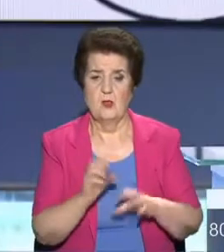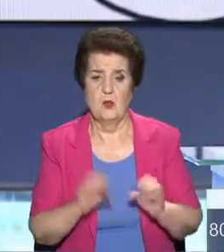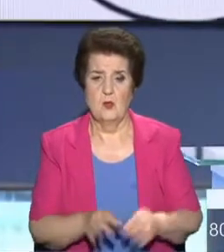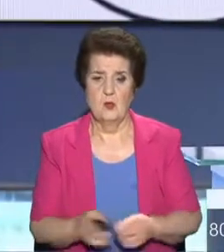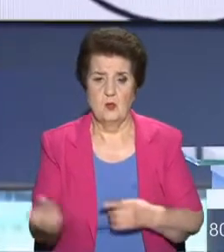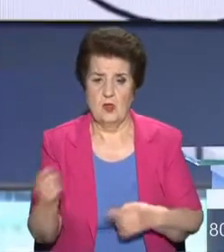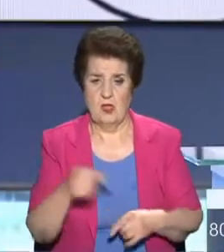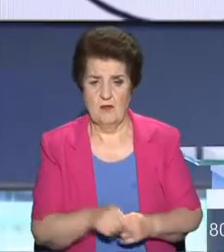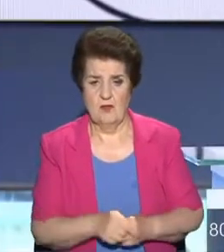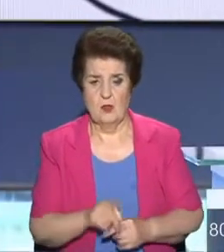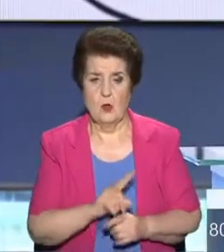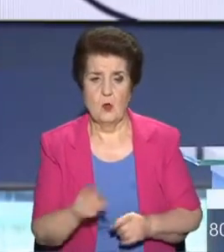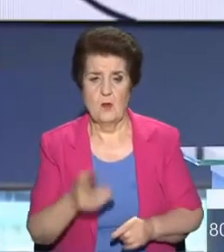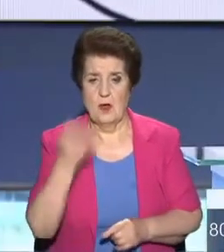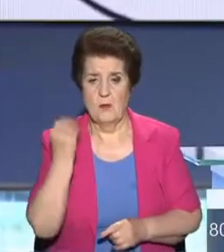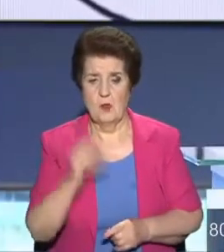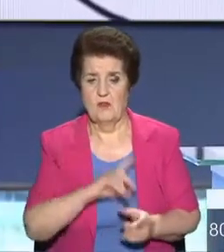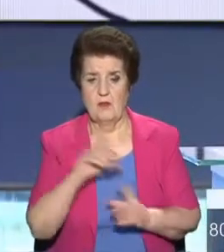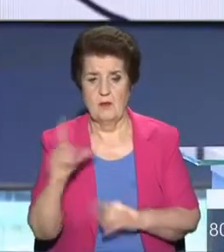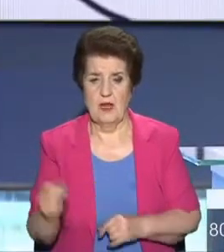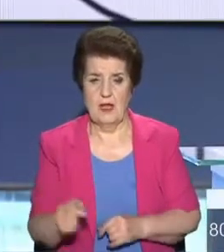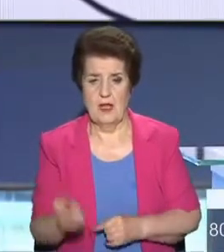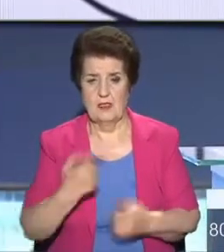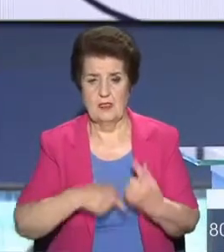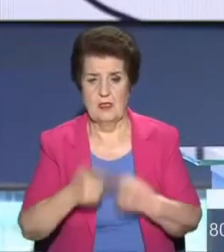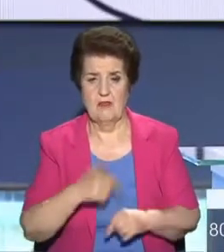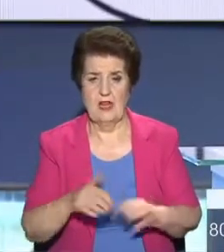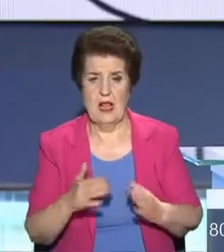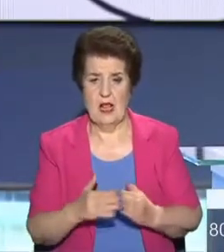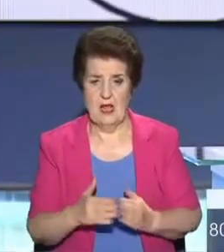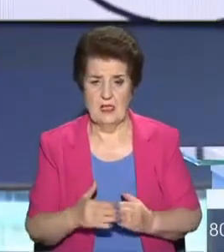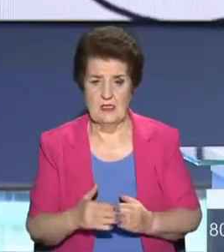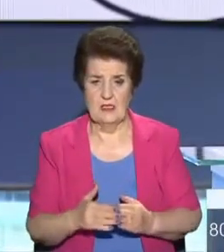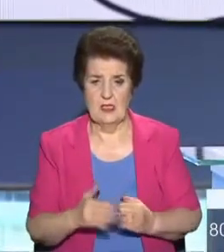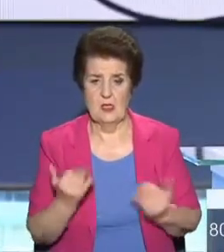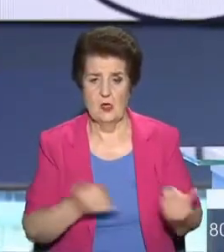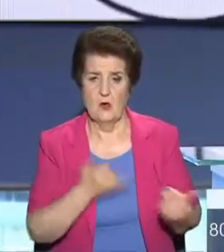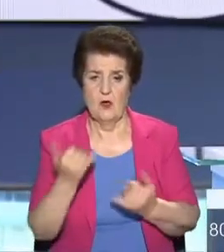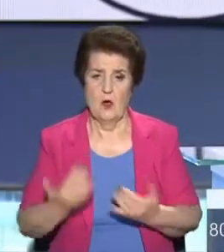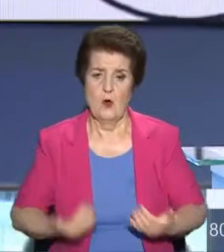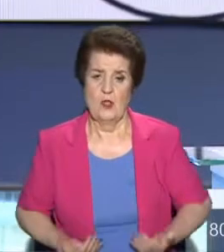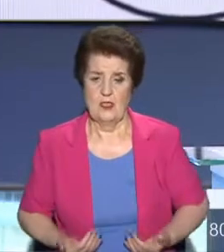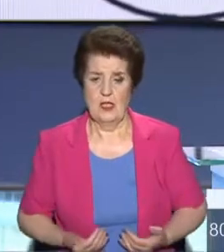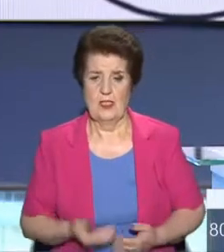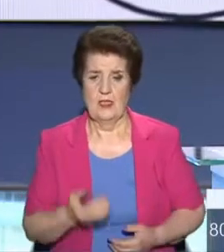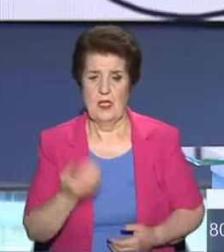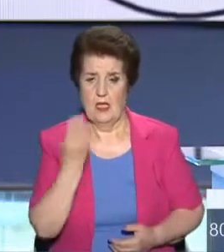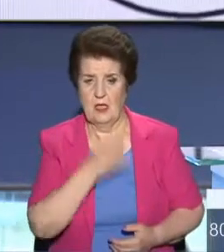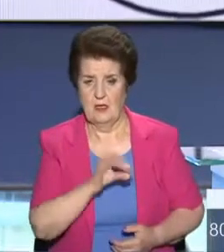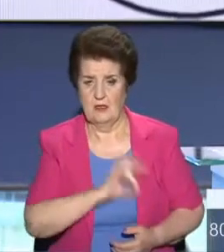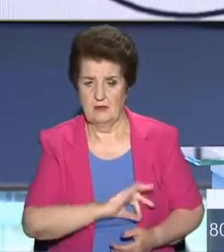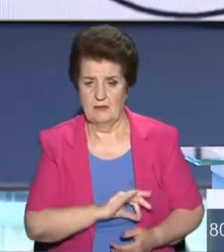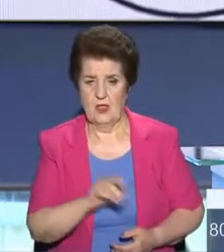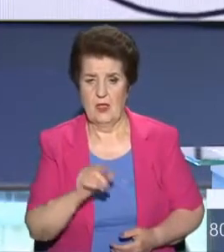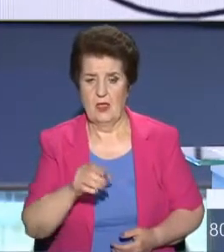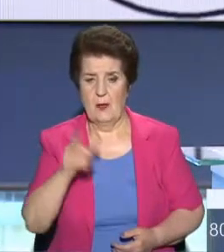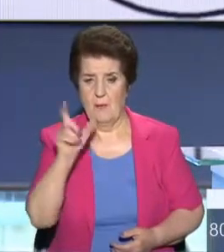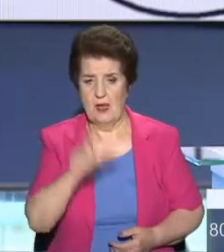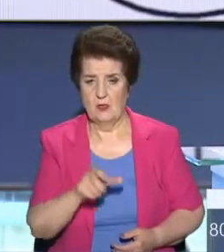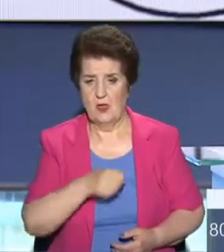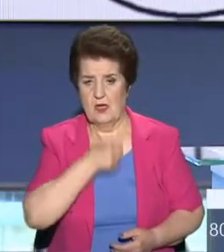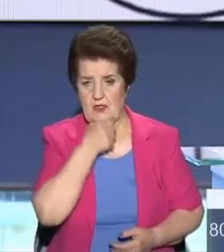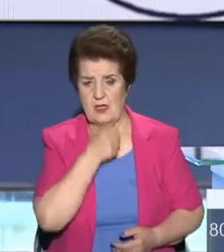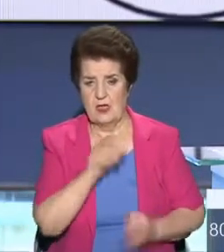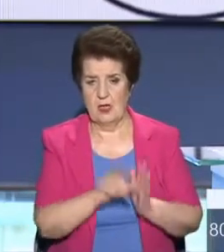care veniți cum facem ca moldovenii plecați peste Hotare să revină acasă dar și să oferim un trai decent persoanelor în etate care au o